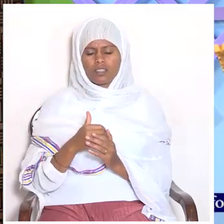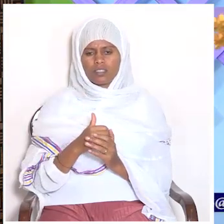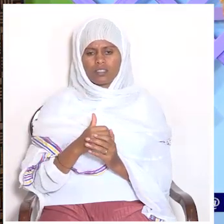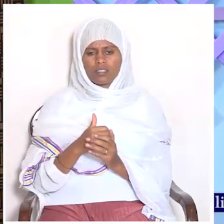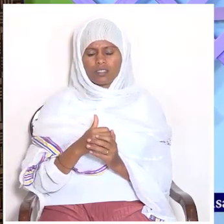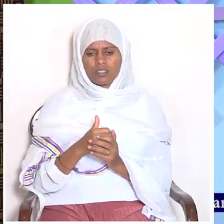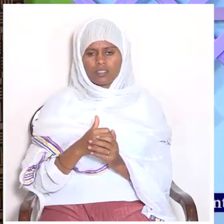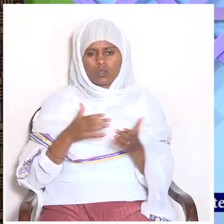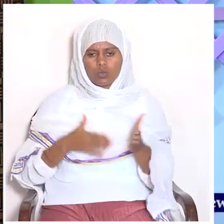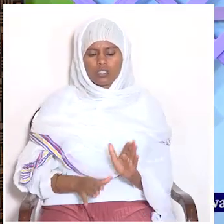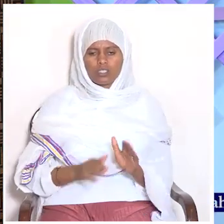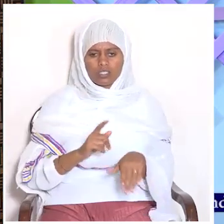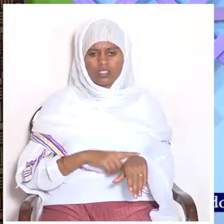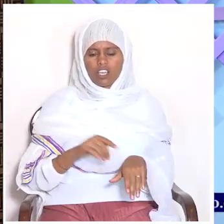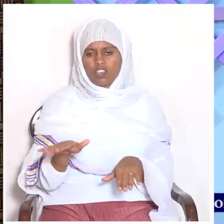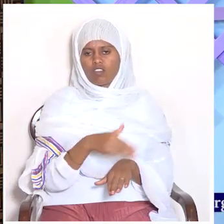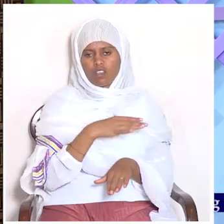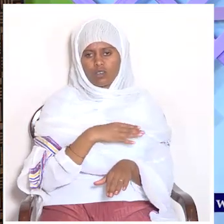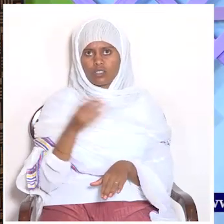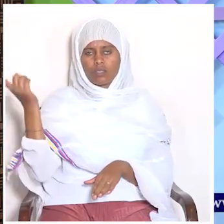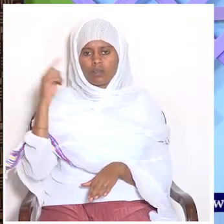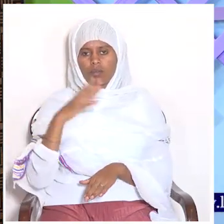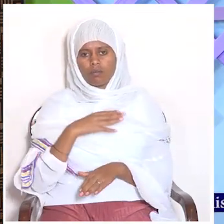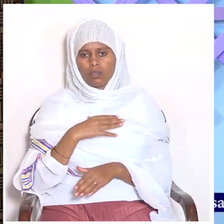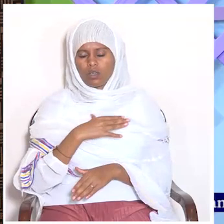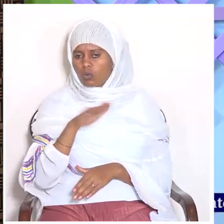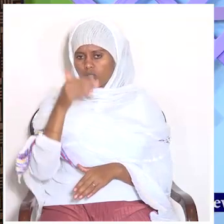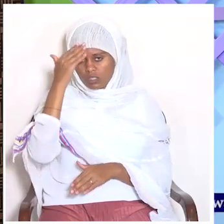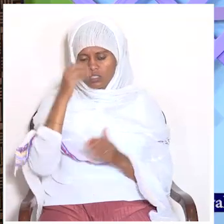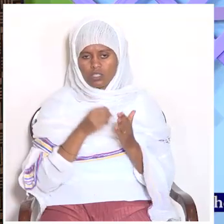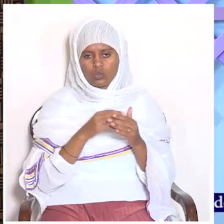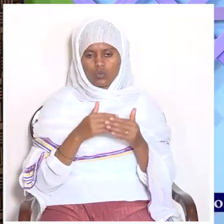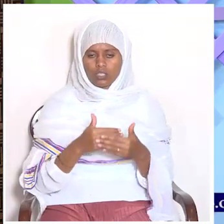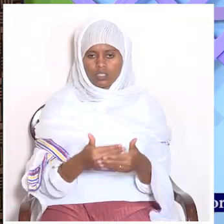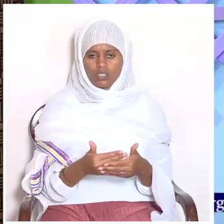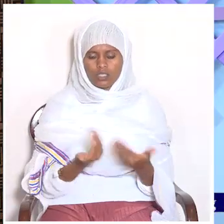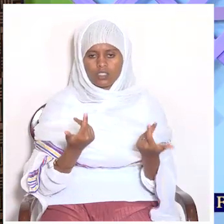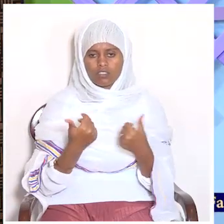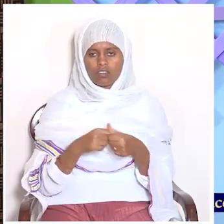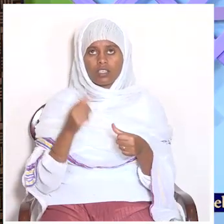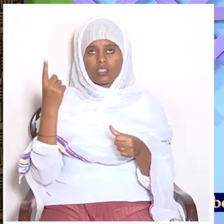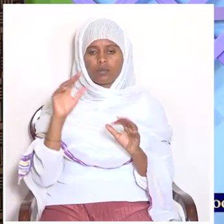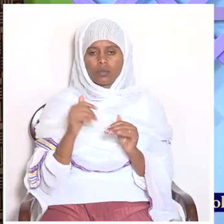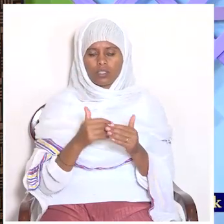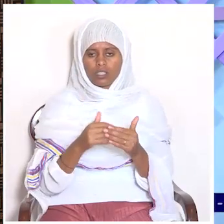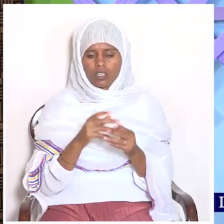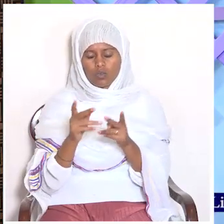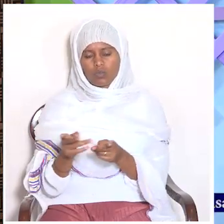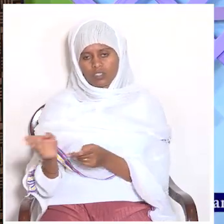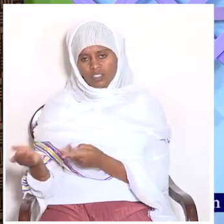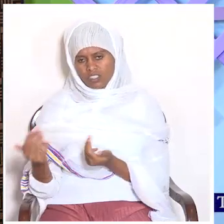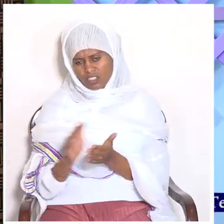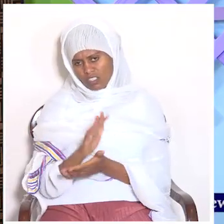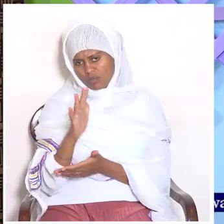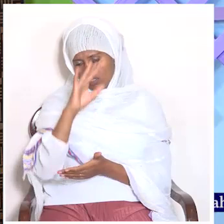موالا حليفو خلو إتوال دولو زغزي حليفو خنسو إكزي عبير آمنا كل زخر سرزخونة كسنس فقادو خوينو سنسا